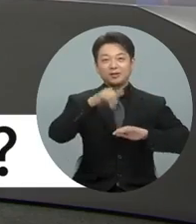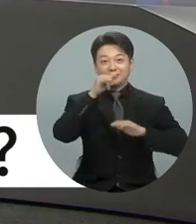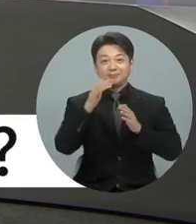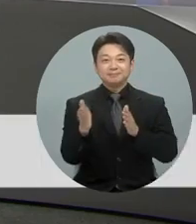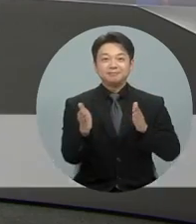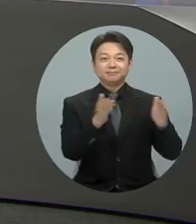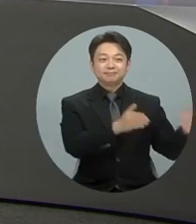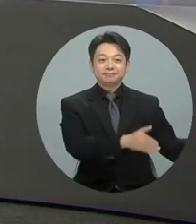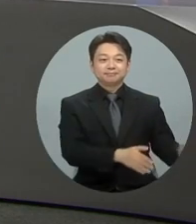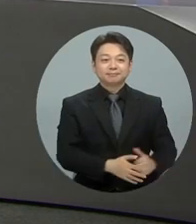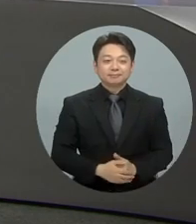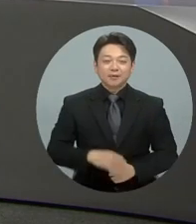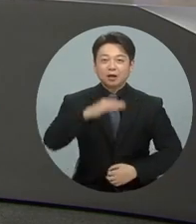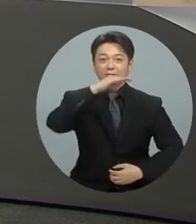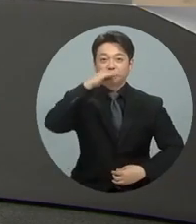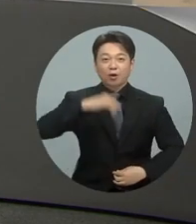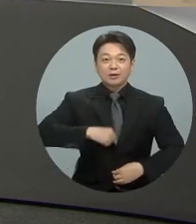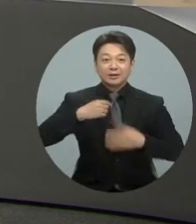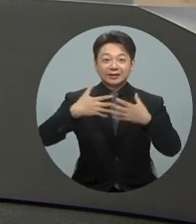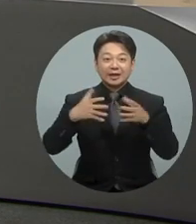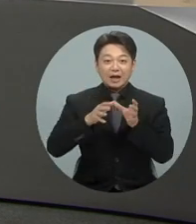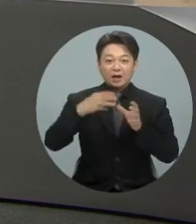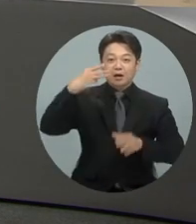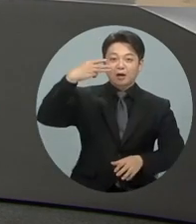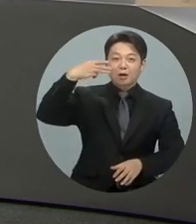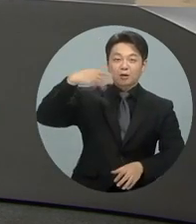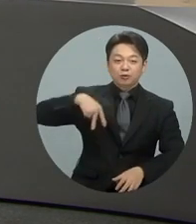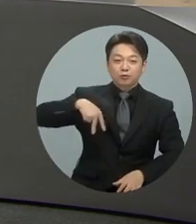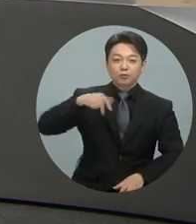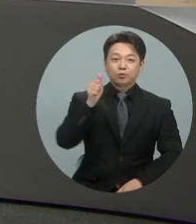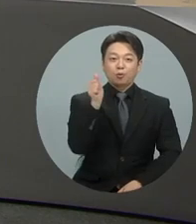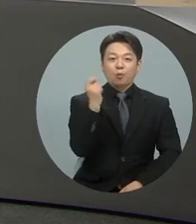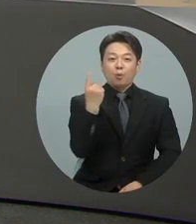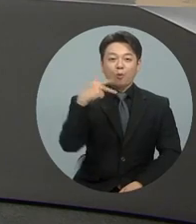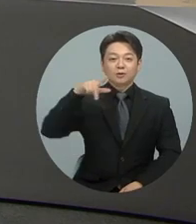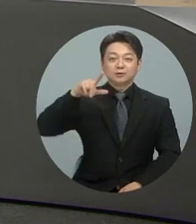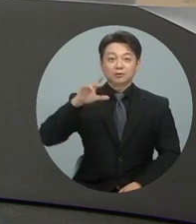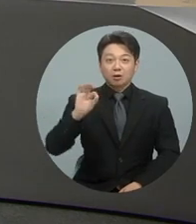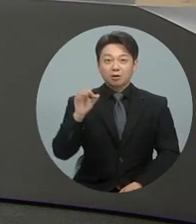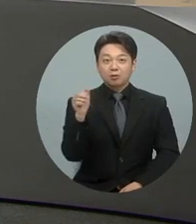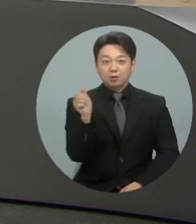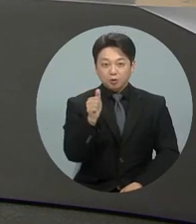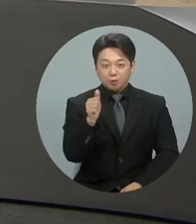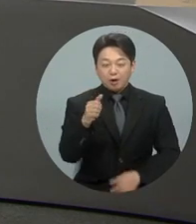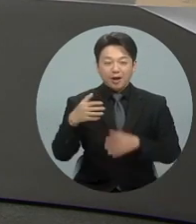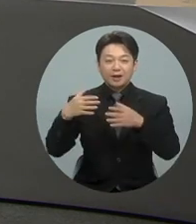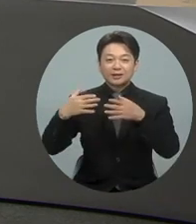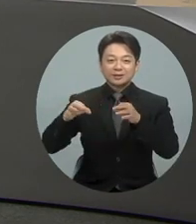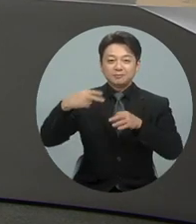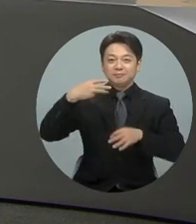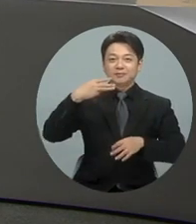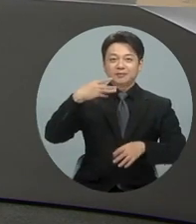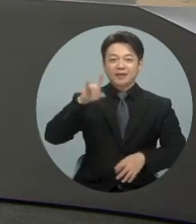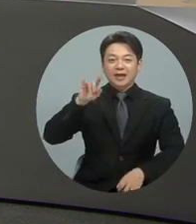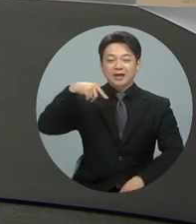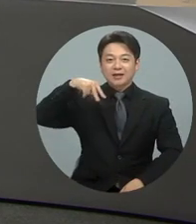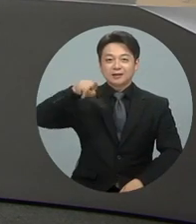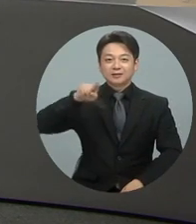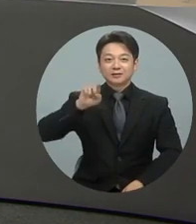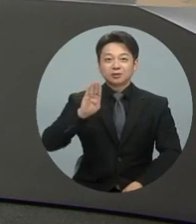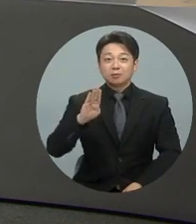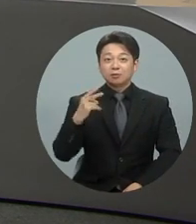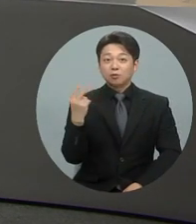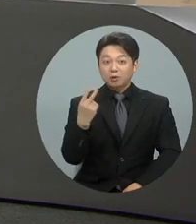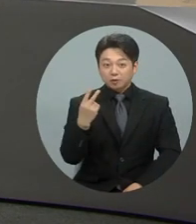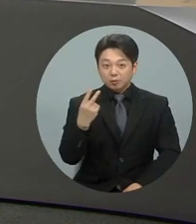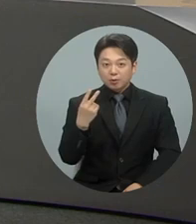정의당 류호정 의원, 금태섭 전 의원과 손잡고 창당을 선언했는데, 남녀